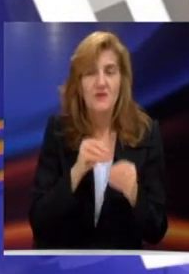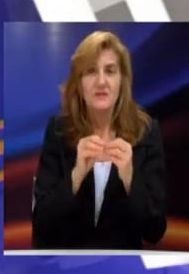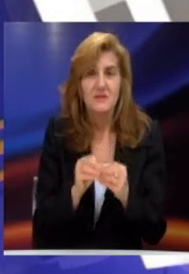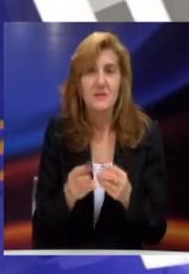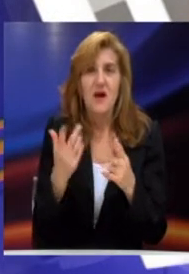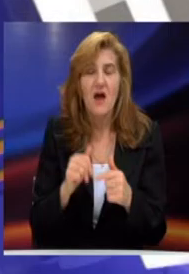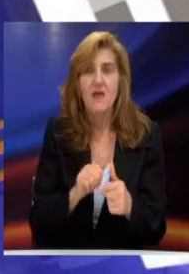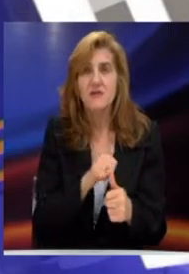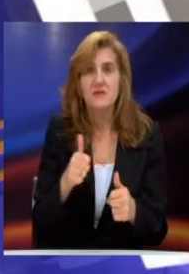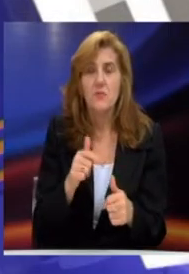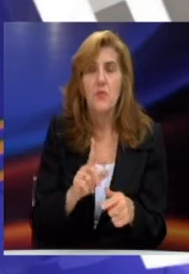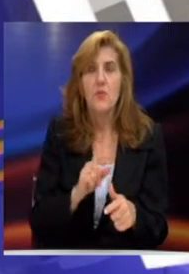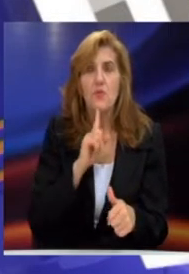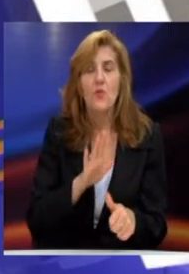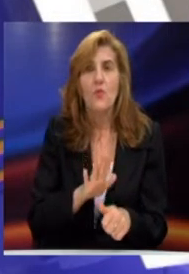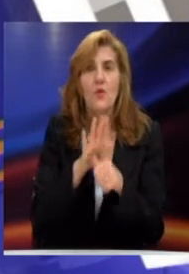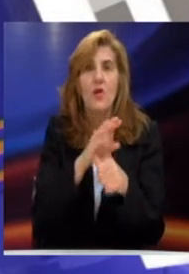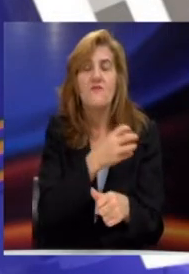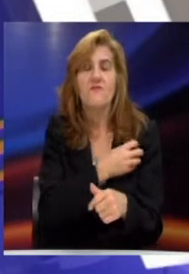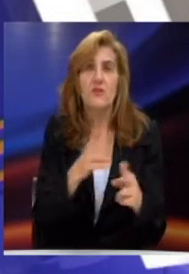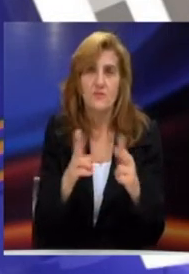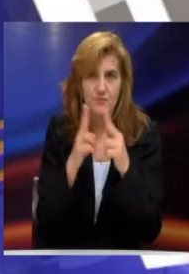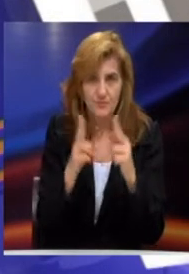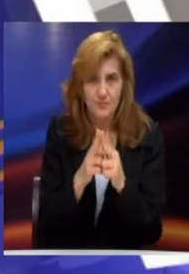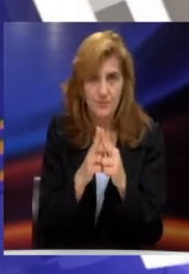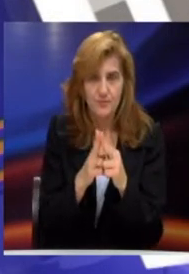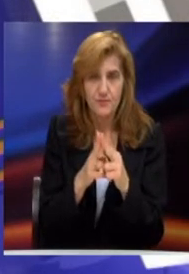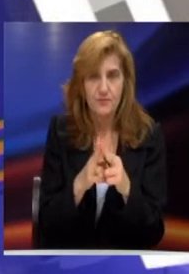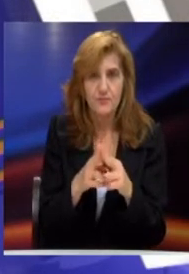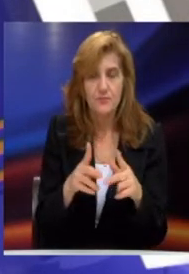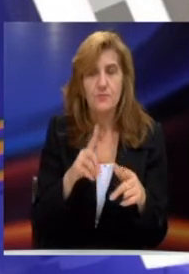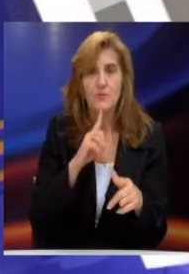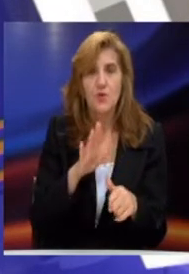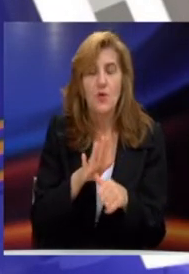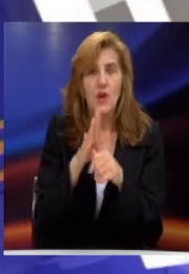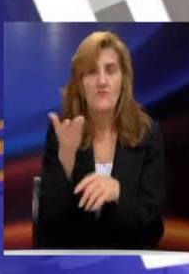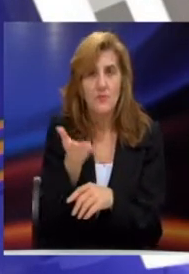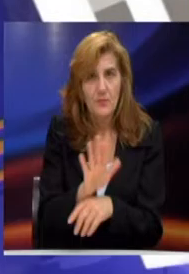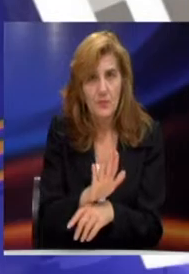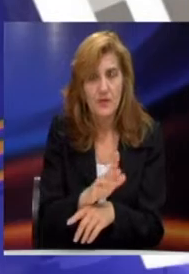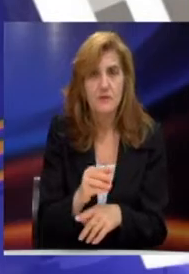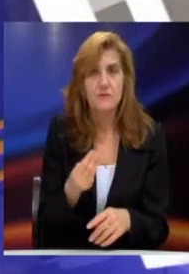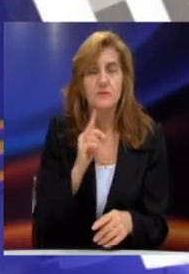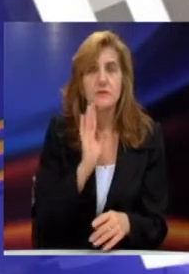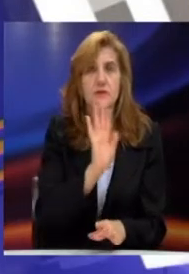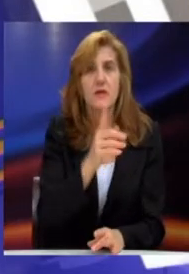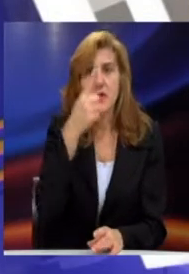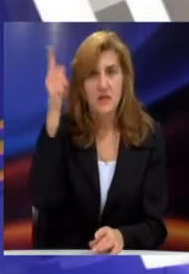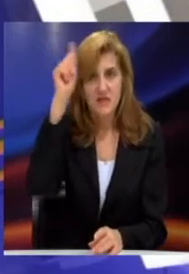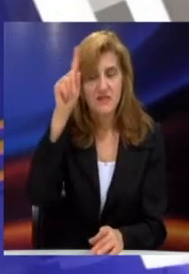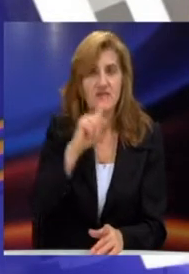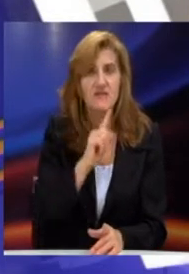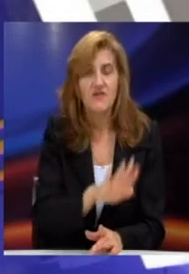na najvišem nivou, da tako kažemo. Znači sa patrijaršijom, sa njegovom